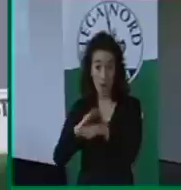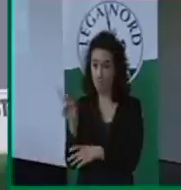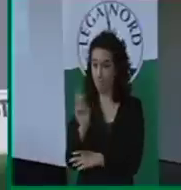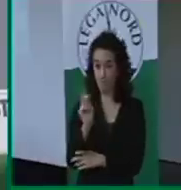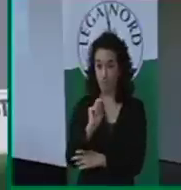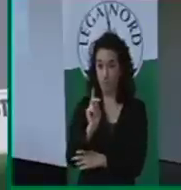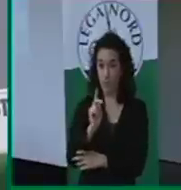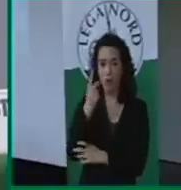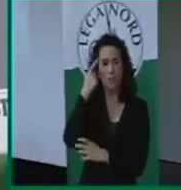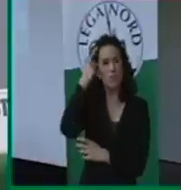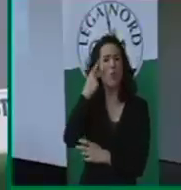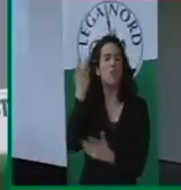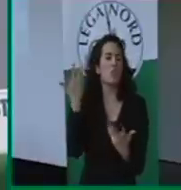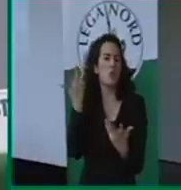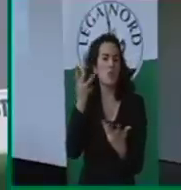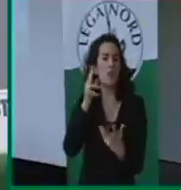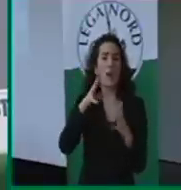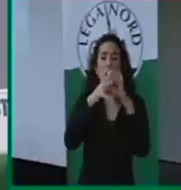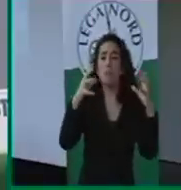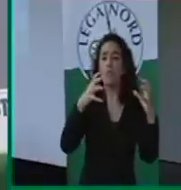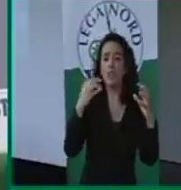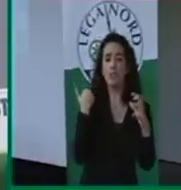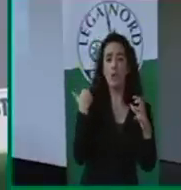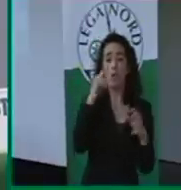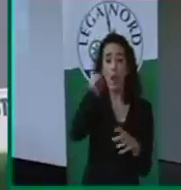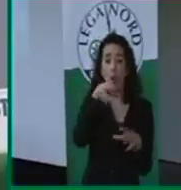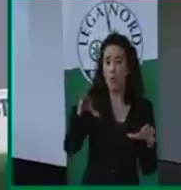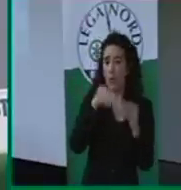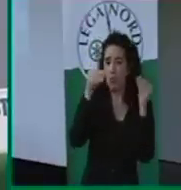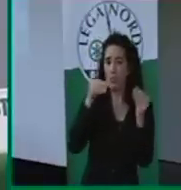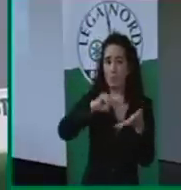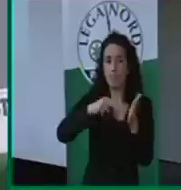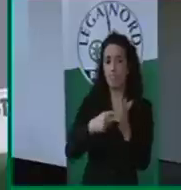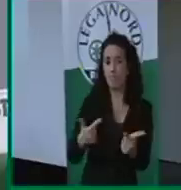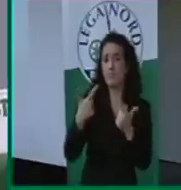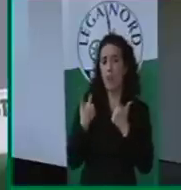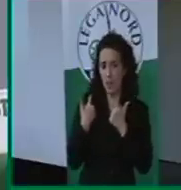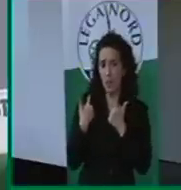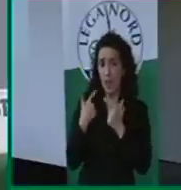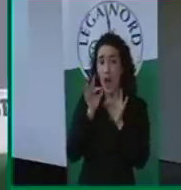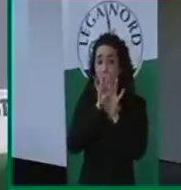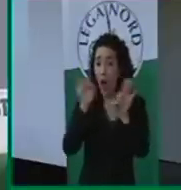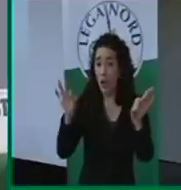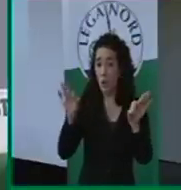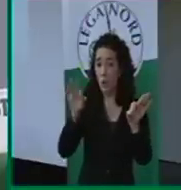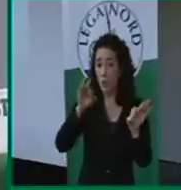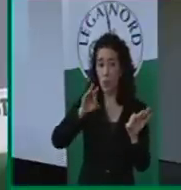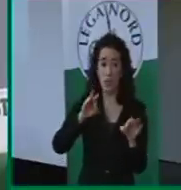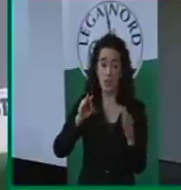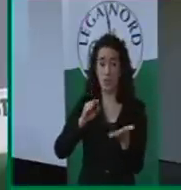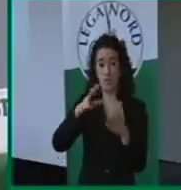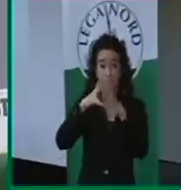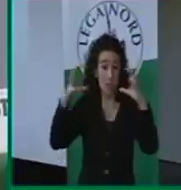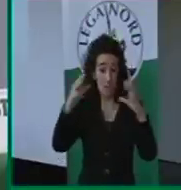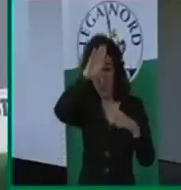nostre imprese hanno cominciato a fare fatica sono addirittura i nostri imprenditori arrivati al suicidio Quindi cosa possiamo dire